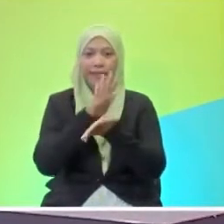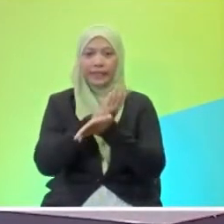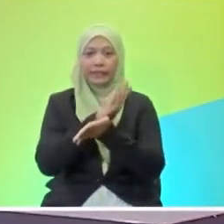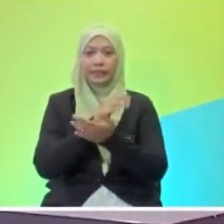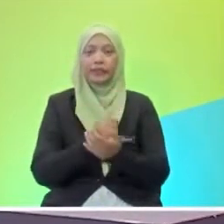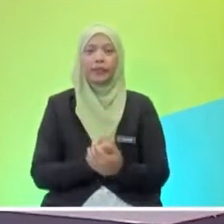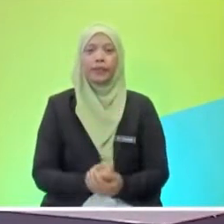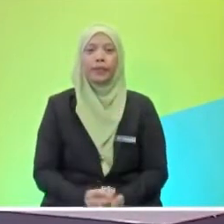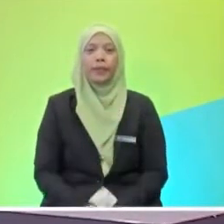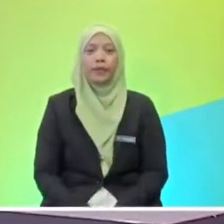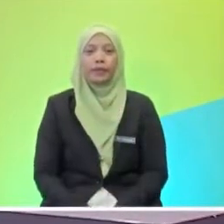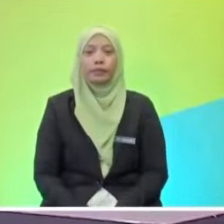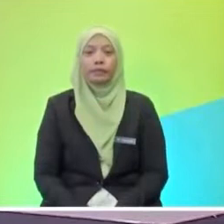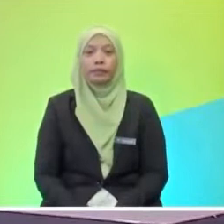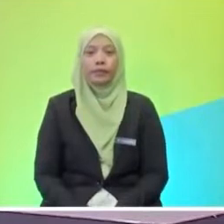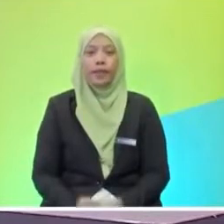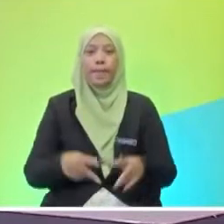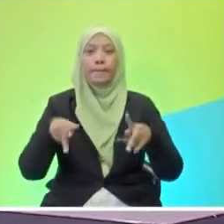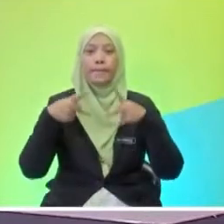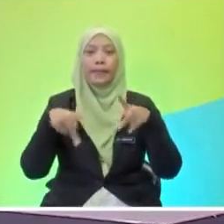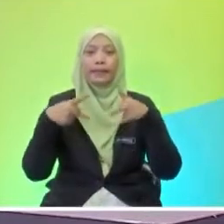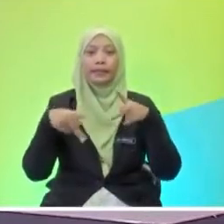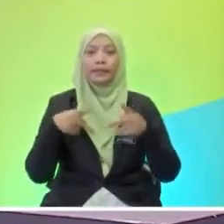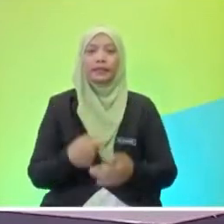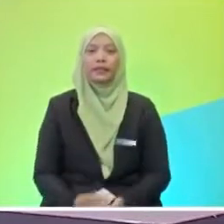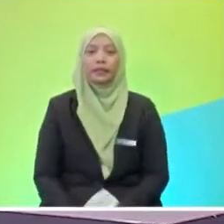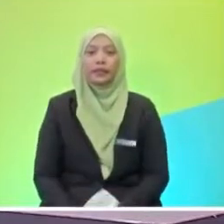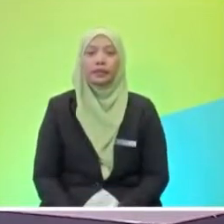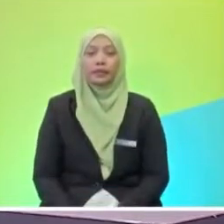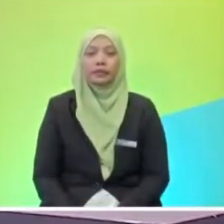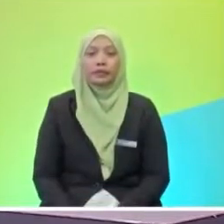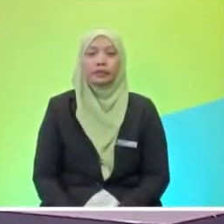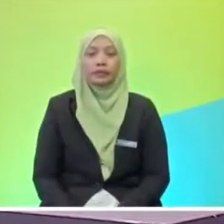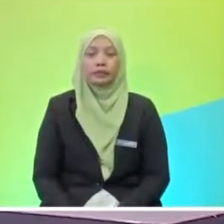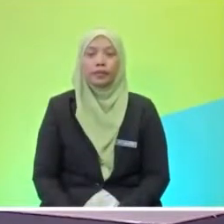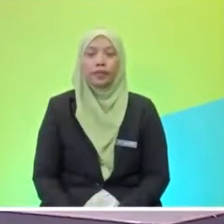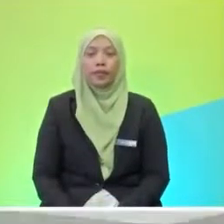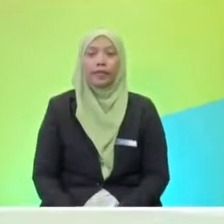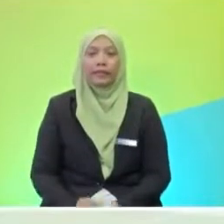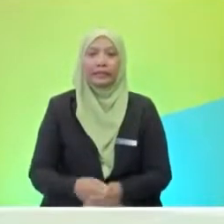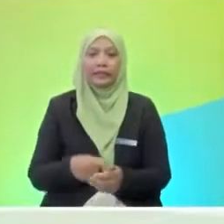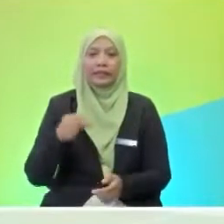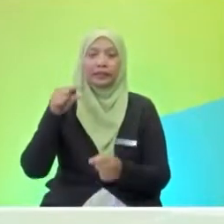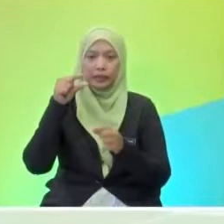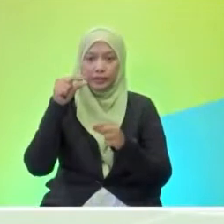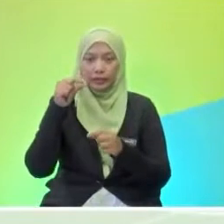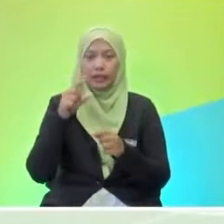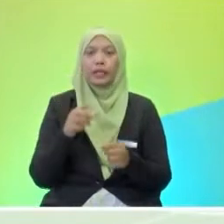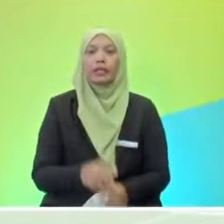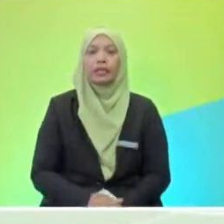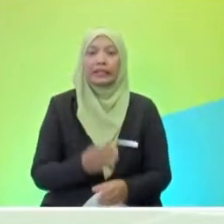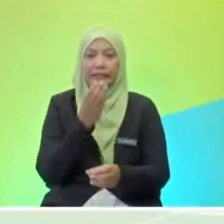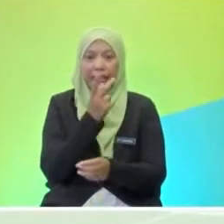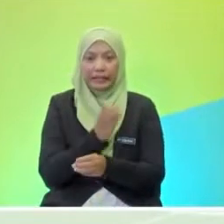kertas nih oke plastik getah kaca dan lain-lain lagi lah